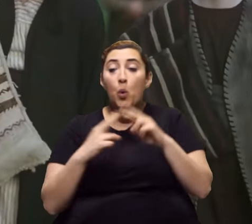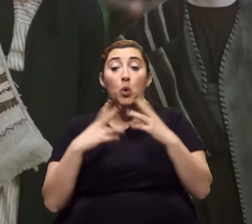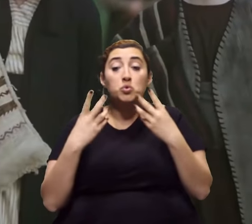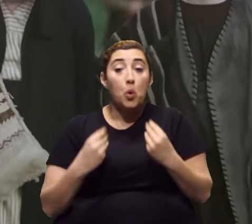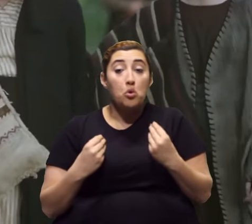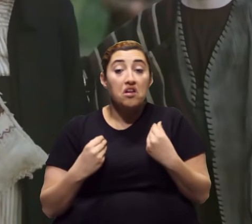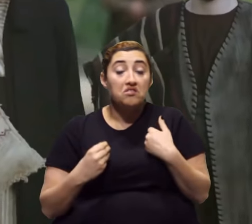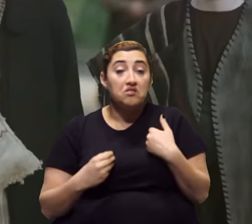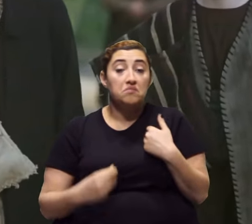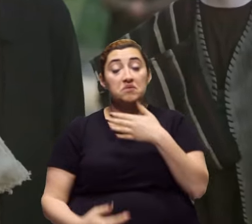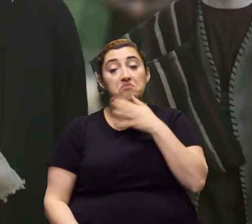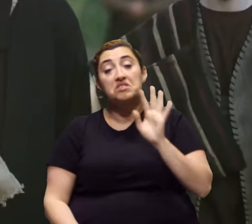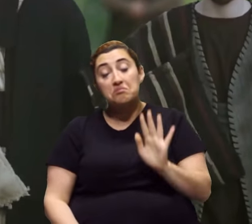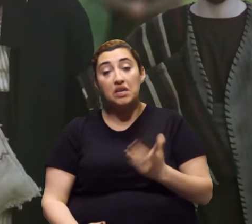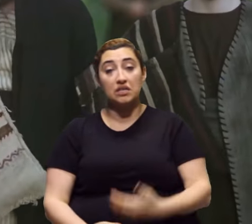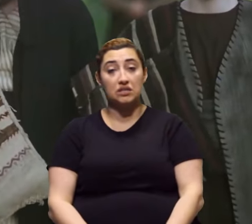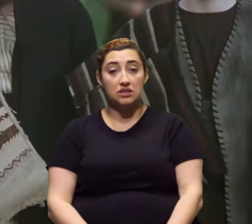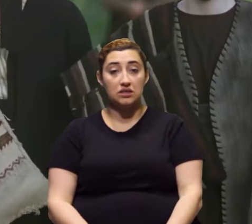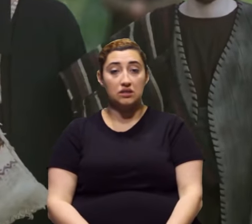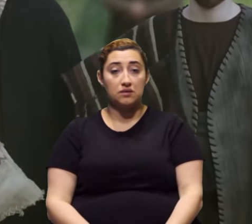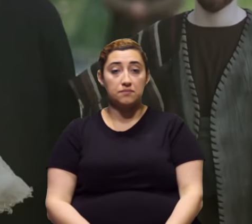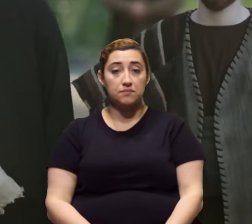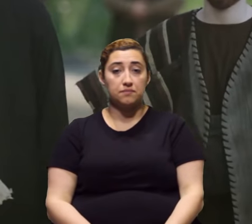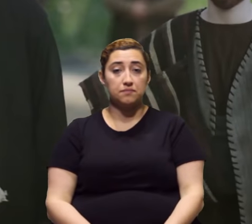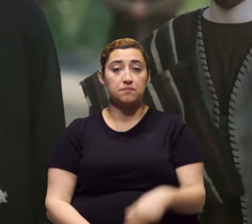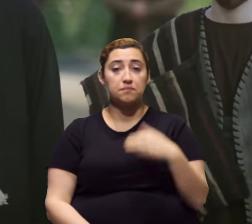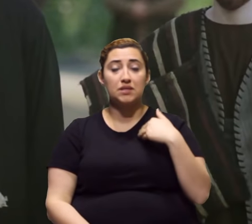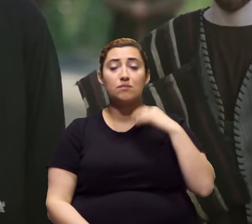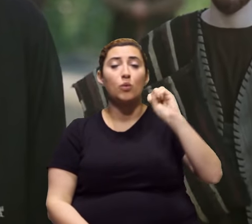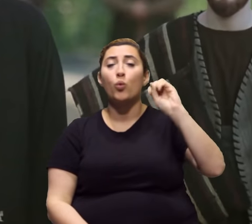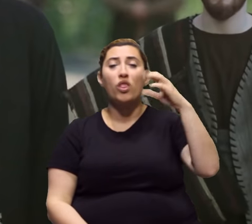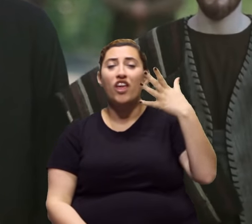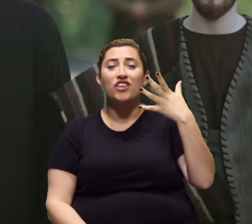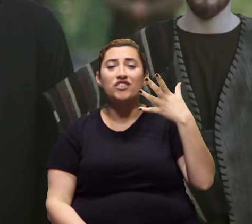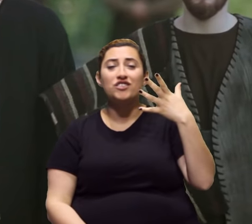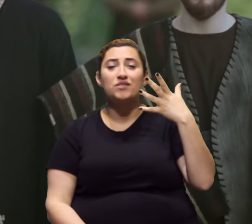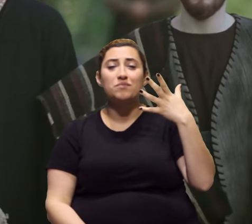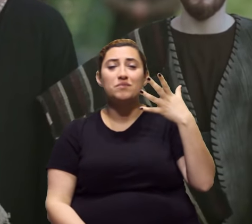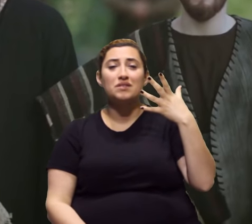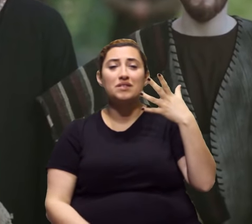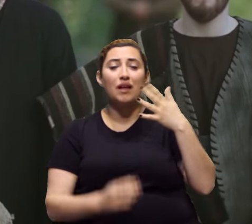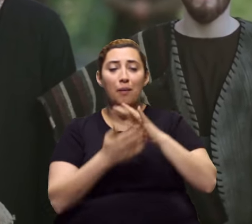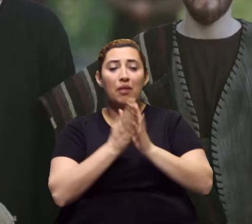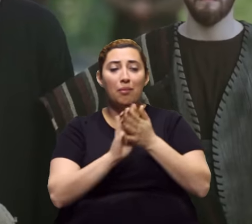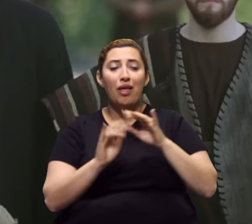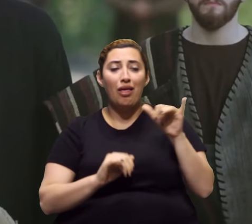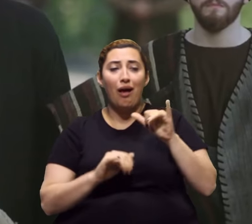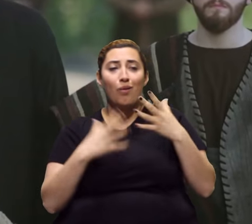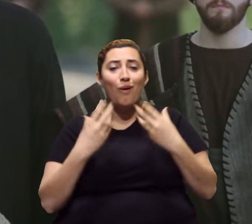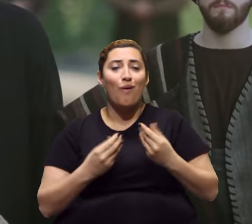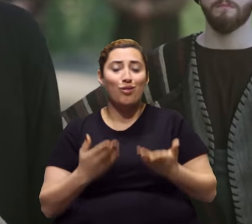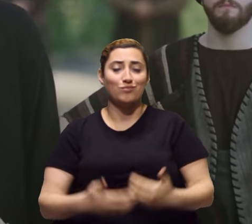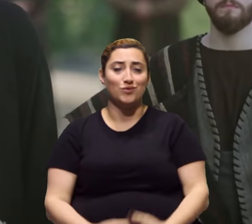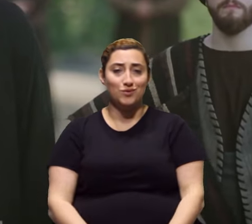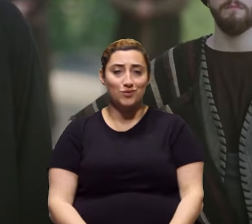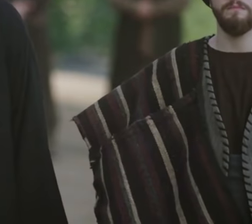nasip olur bilmeyiz artık. Bizim güneşimiz de batmaya yüz tutmuş çoktan.